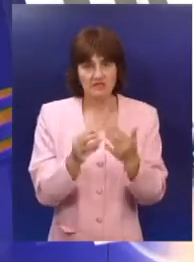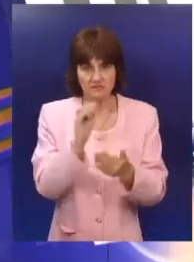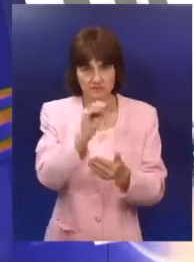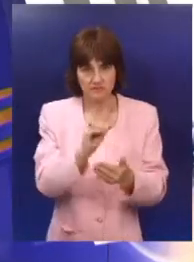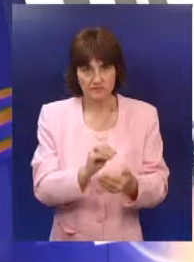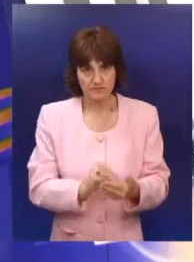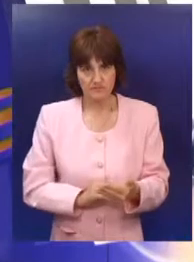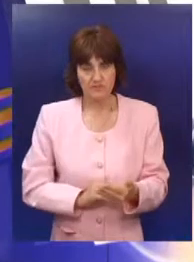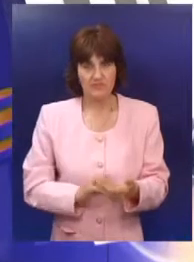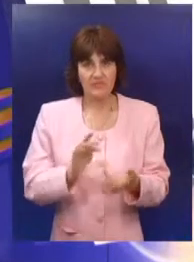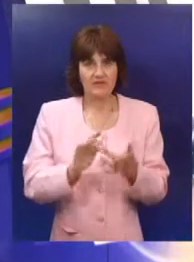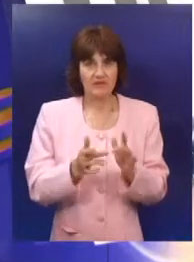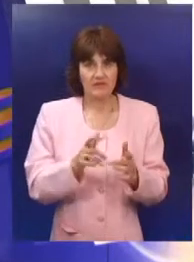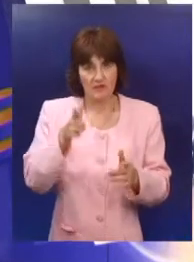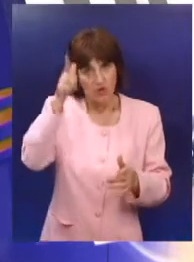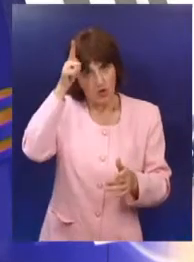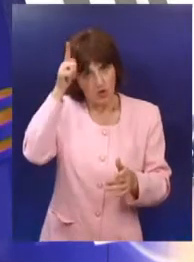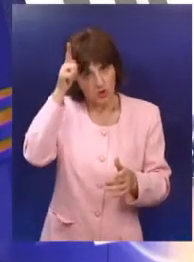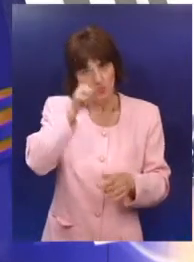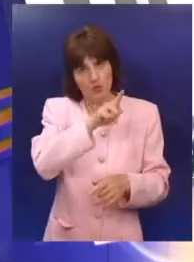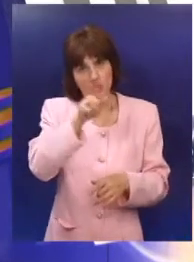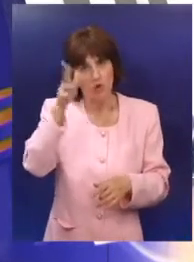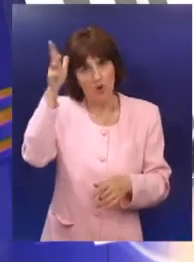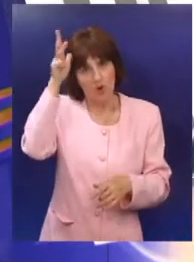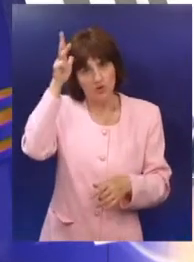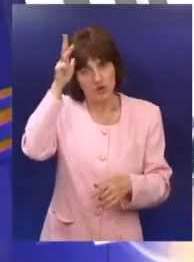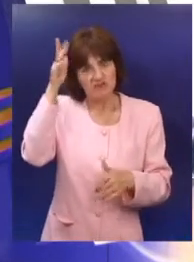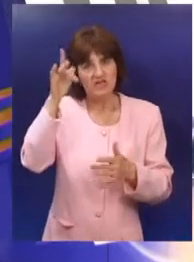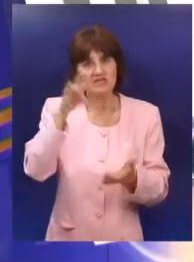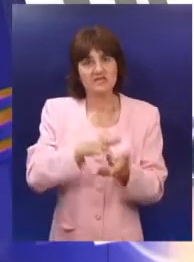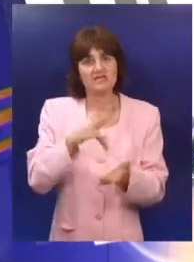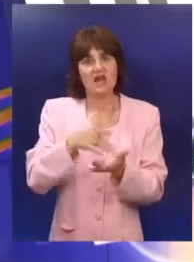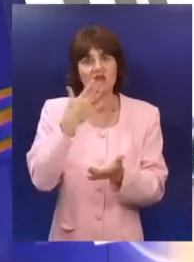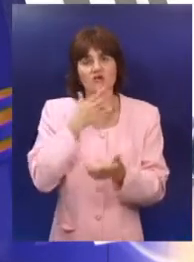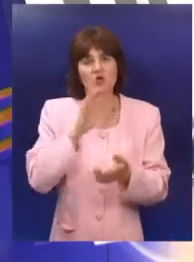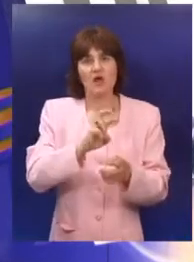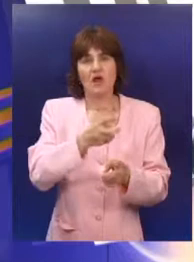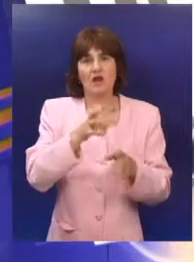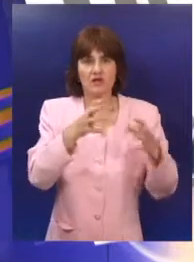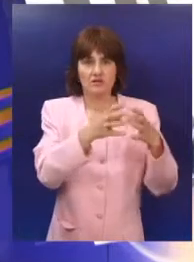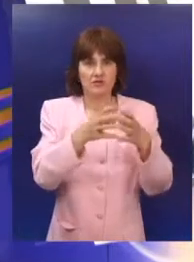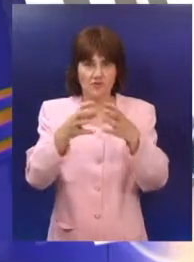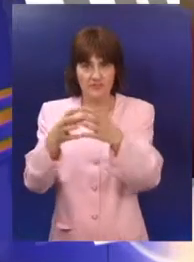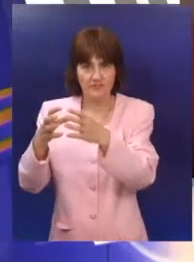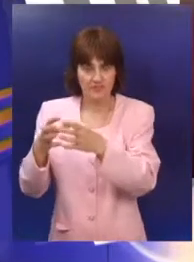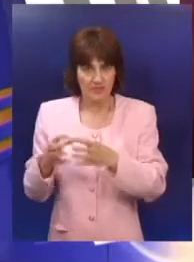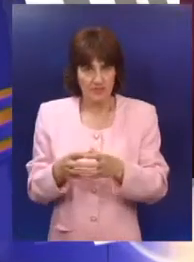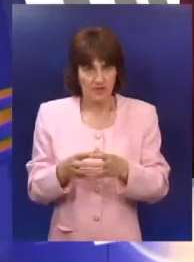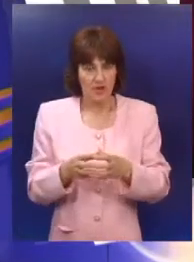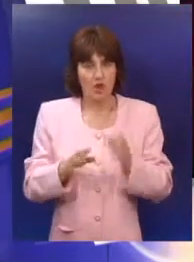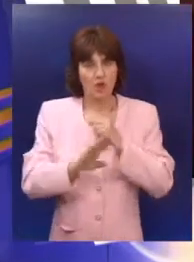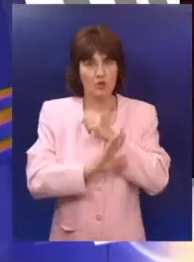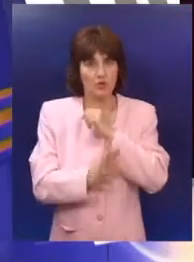zadataka. Učenici se takmiče od drugog razreda osnovne do četvrtog razreda srednje škole u različitim kategorijama. Kategorije